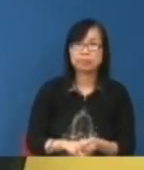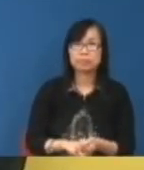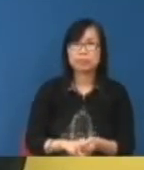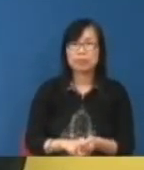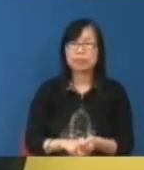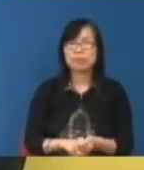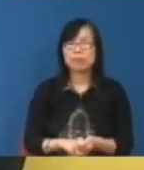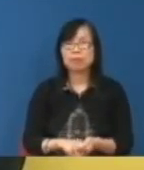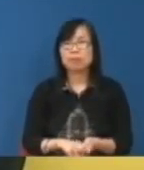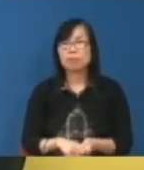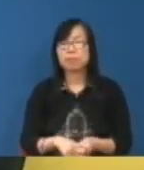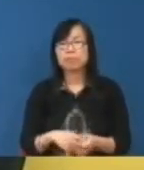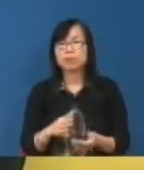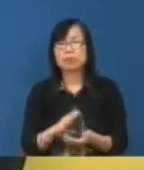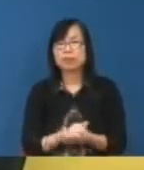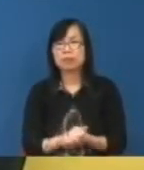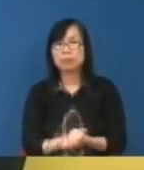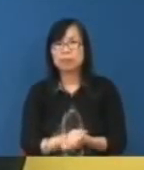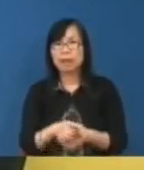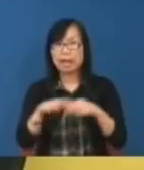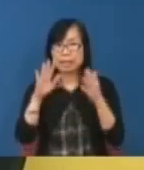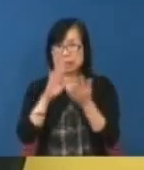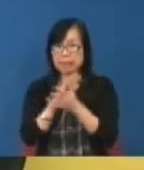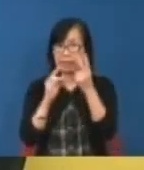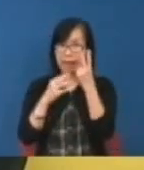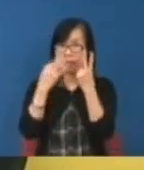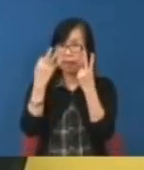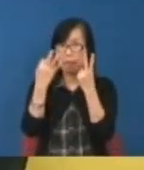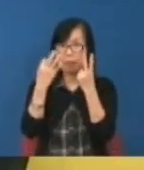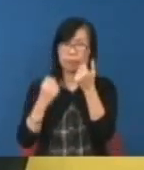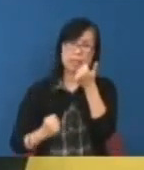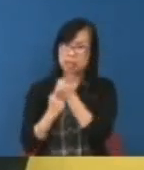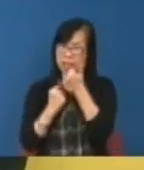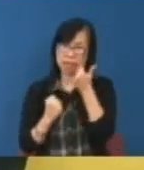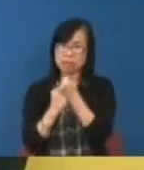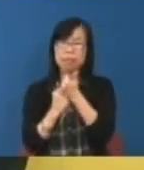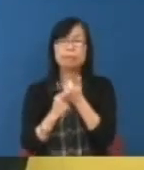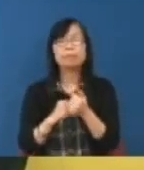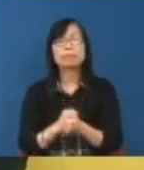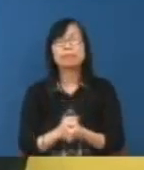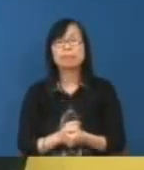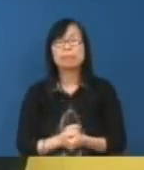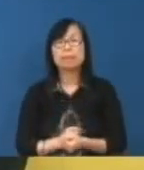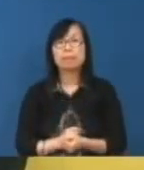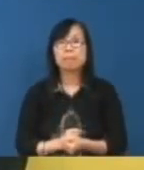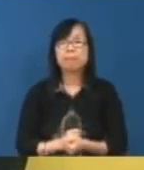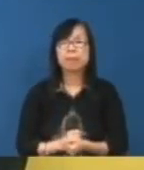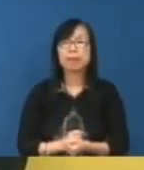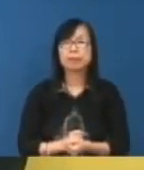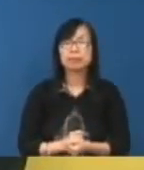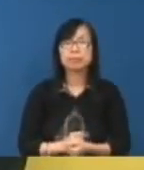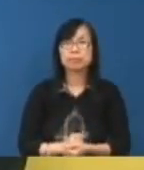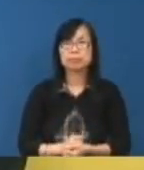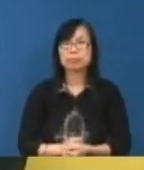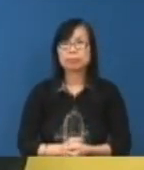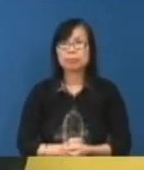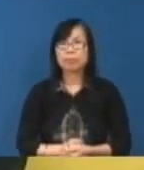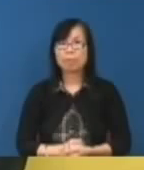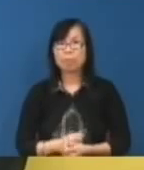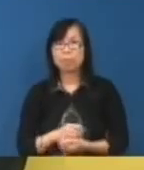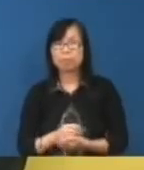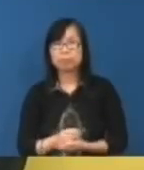23條，亦都在23條之前奮身支持老黨，這樣樣他就覺得哇，